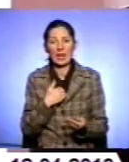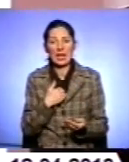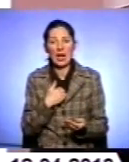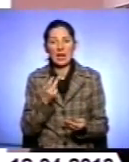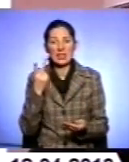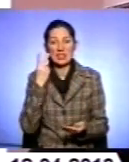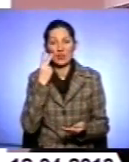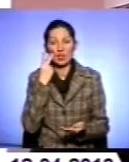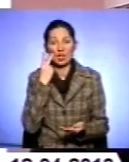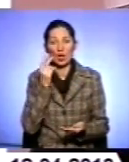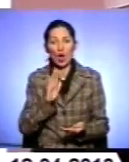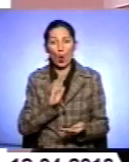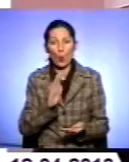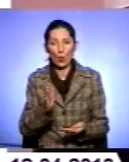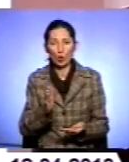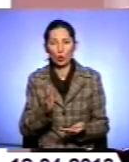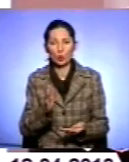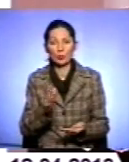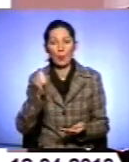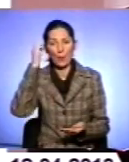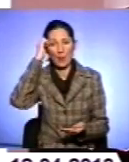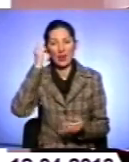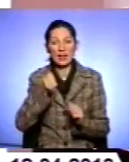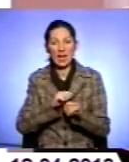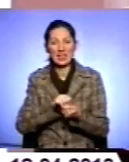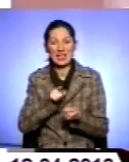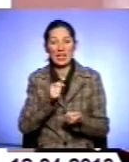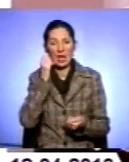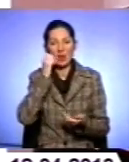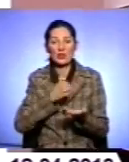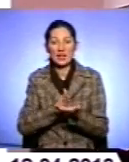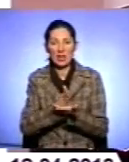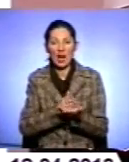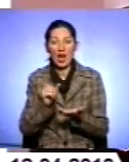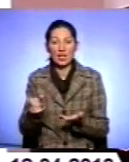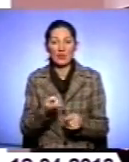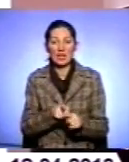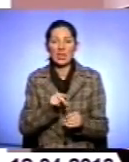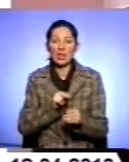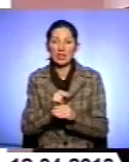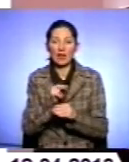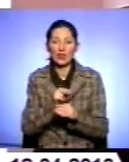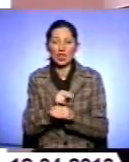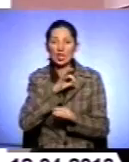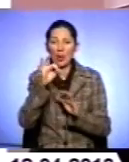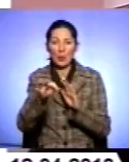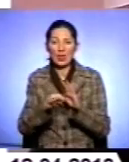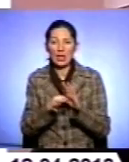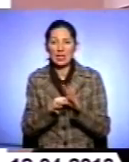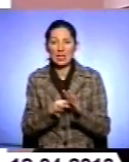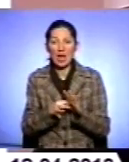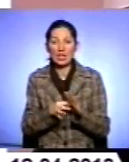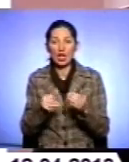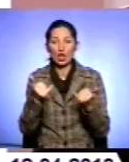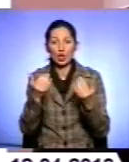завжди буду пам'ятати тих ветеранів, які навчили, підказали, і